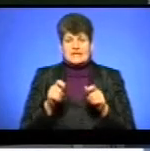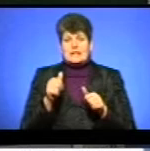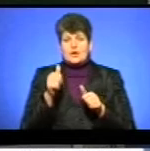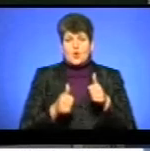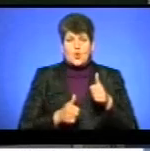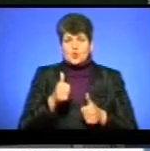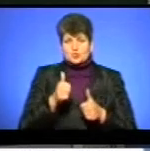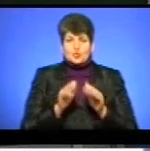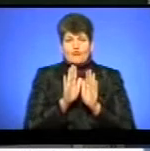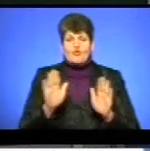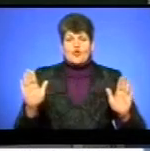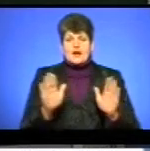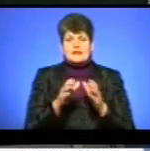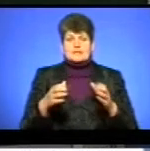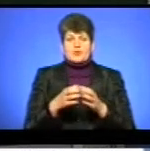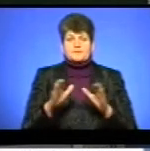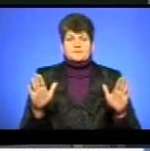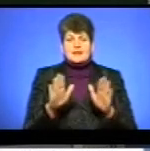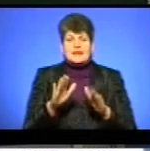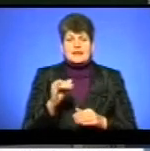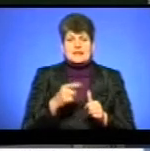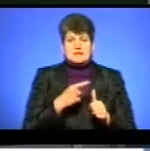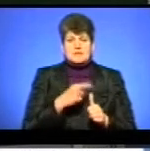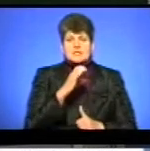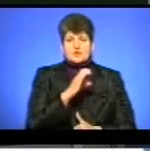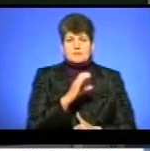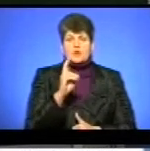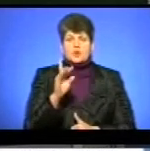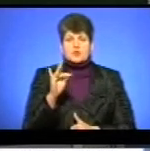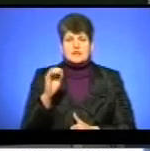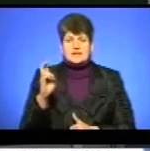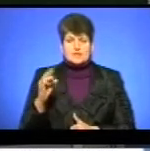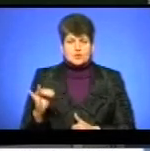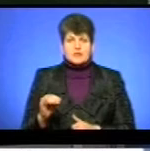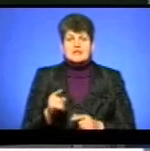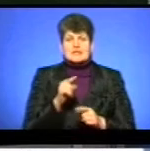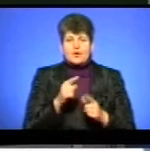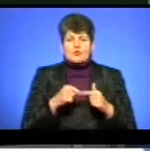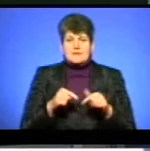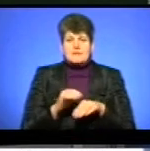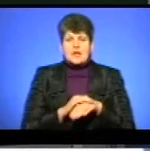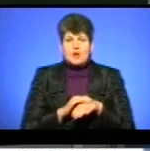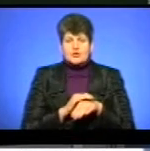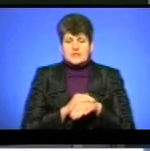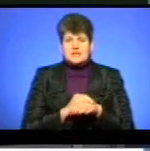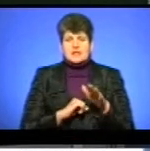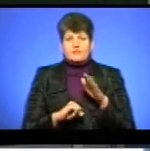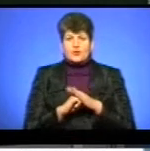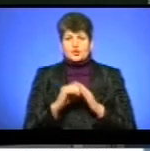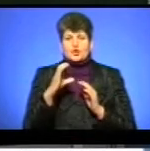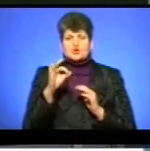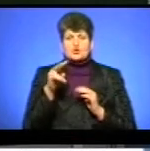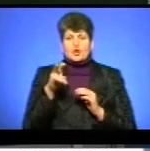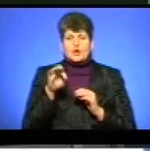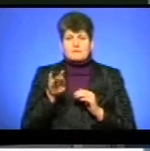конкурс вокалістів та хорових колективів імені Соломії Крушельницької. Його організовує благодійний фонд «Соломія» у партнерстві з